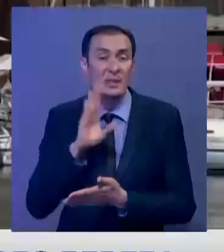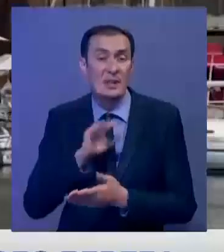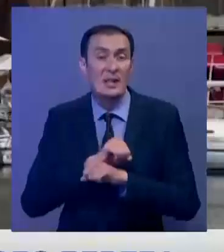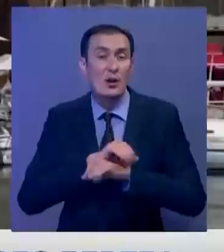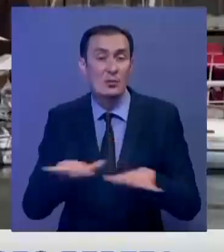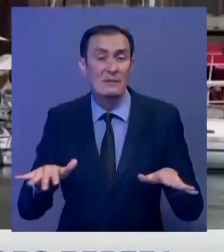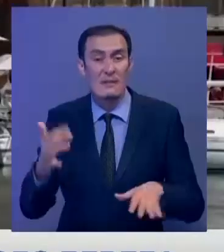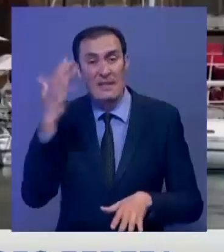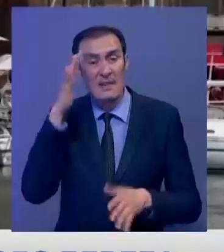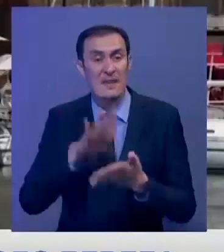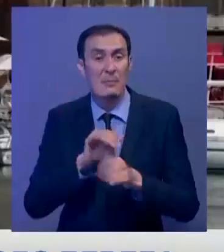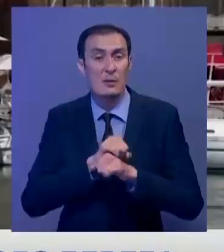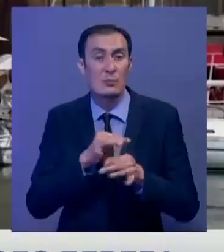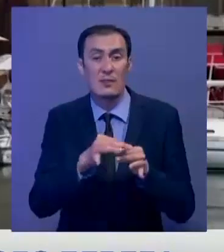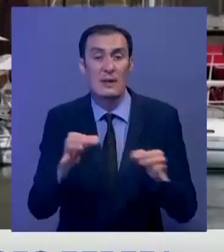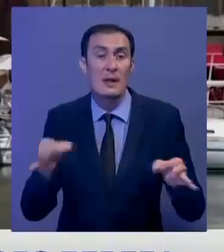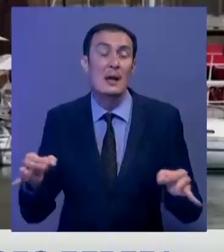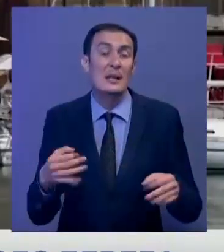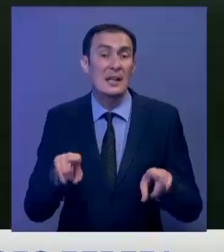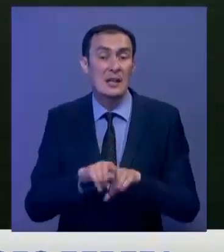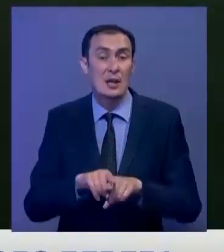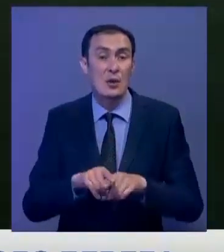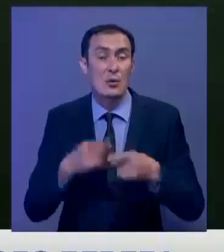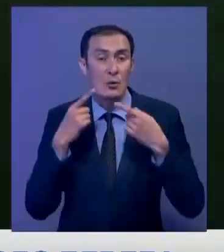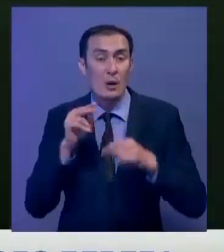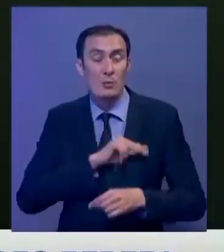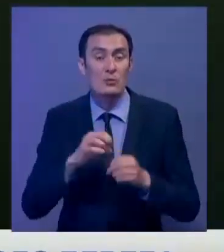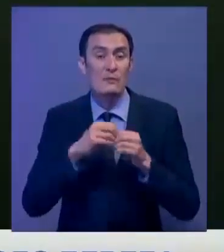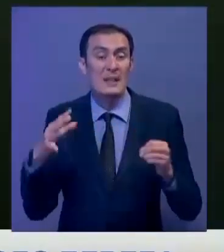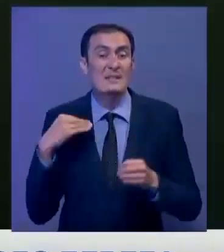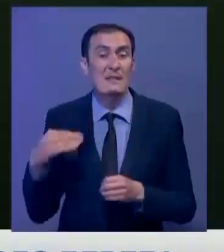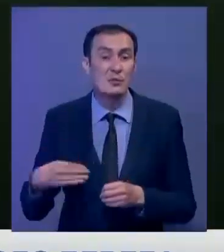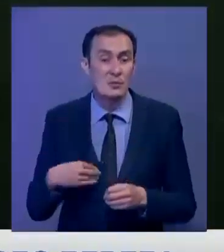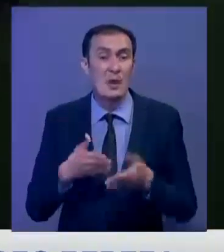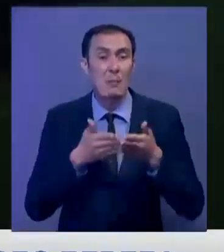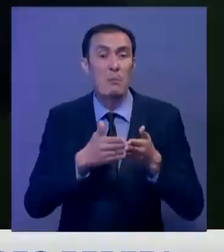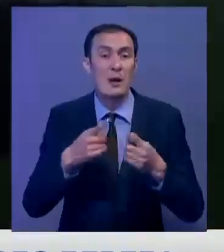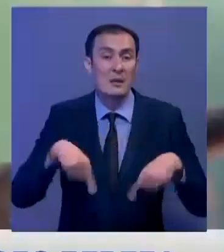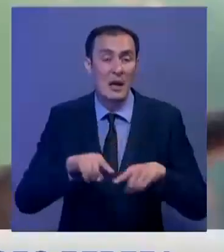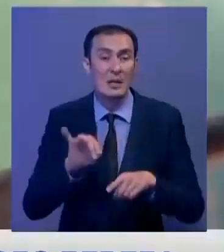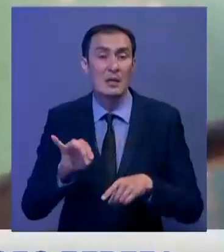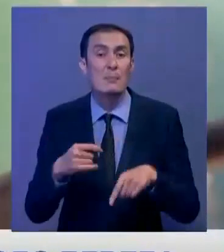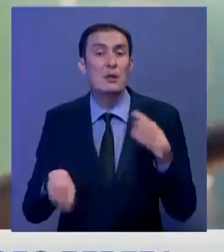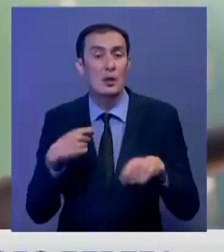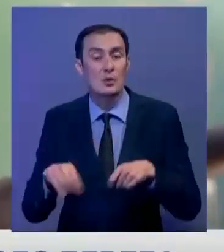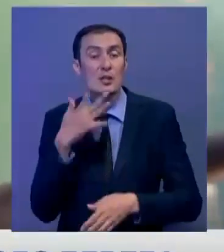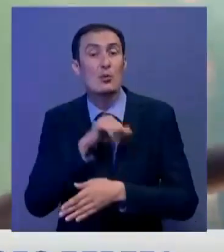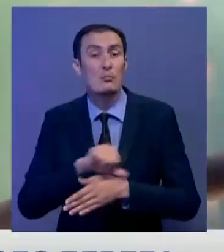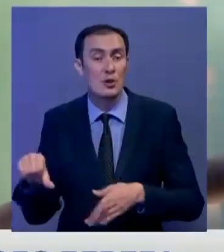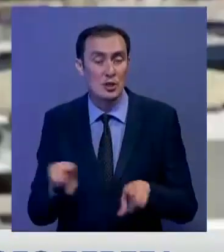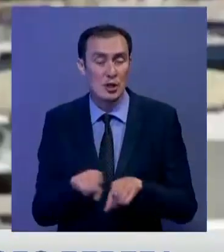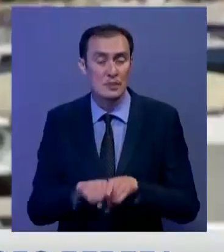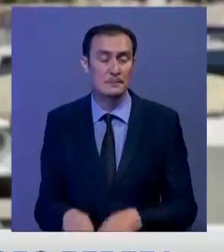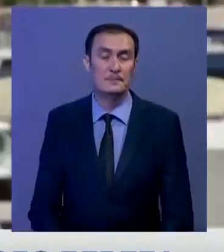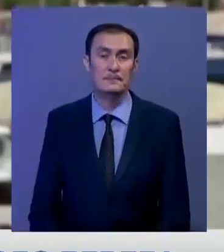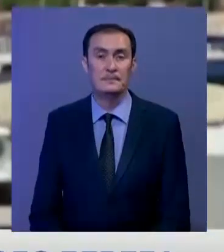воды от разливов нефтепродуктов. Такие роботы уже работают в 15 французских портах и продаются за рубеж.